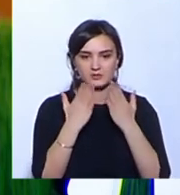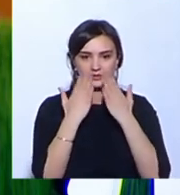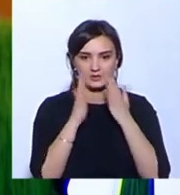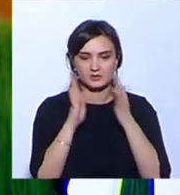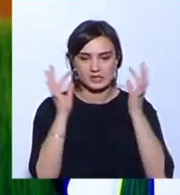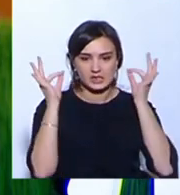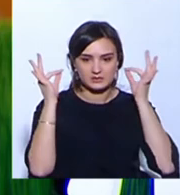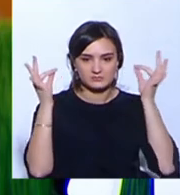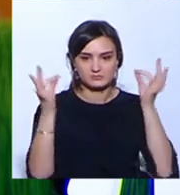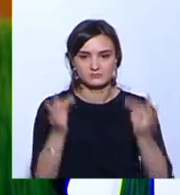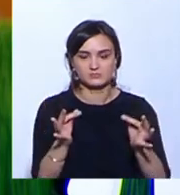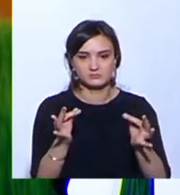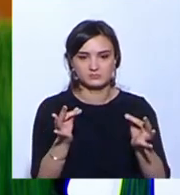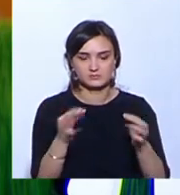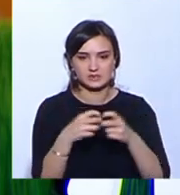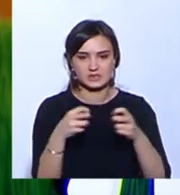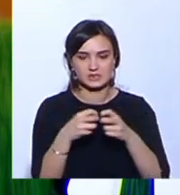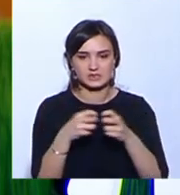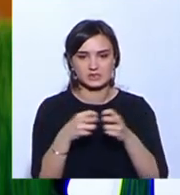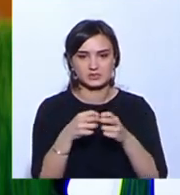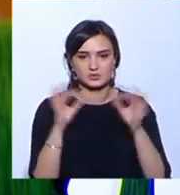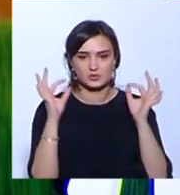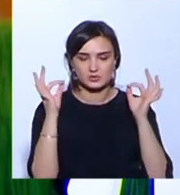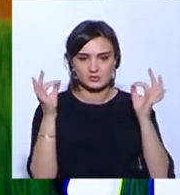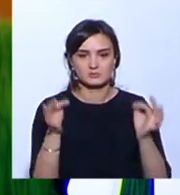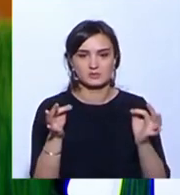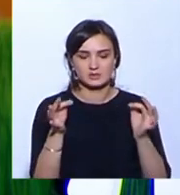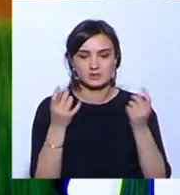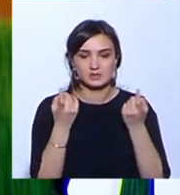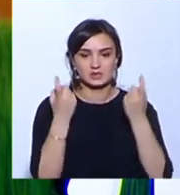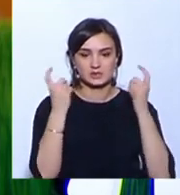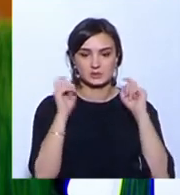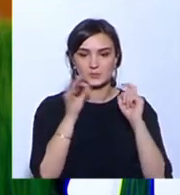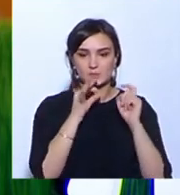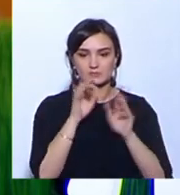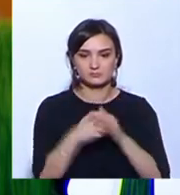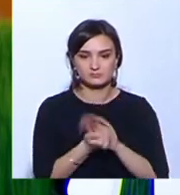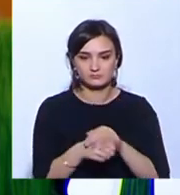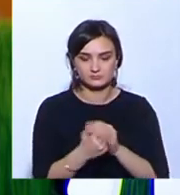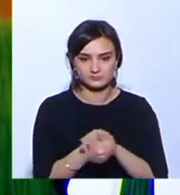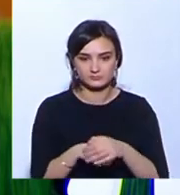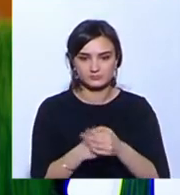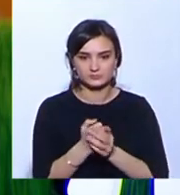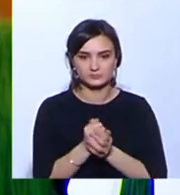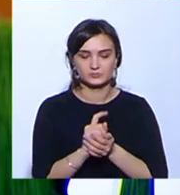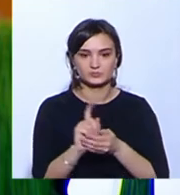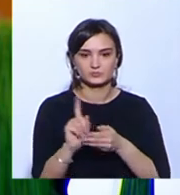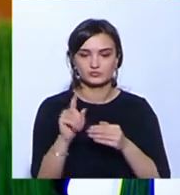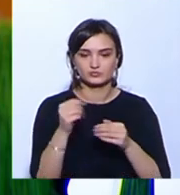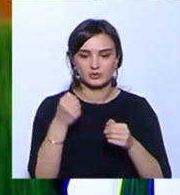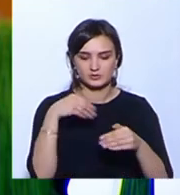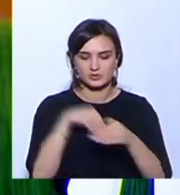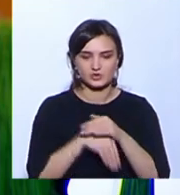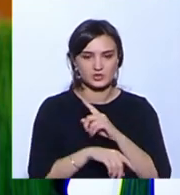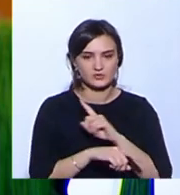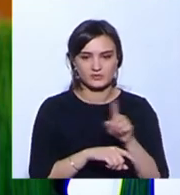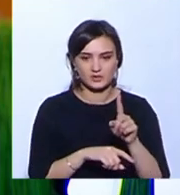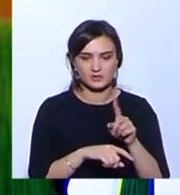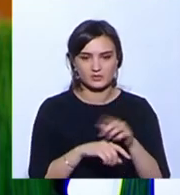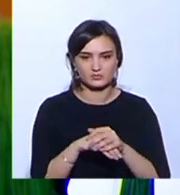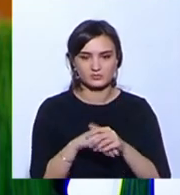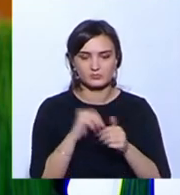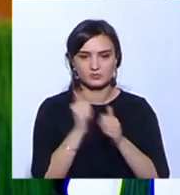რომ მოვიცილოთ რეზინის ზონრებით, გაკეთებიამდე დავიბანოთ ხელები, რომ არ შევინახოთ ჩანთაში, არ